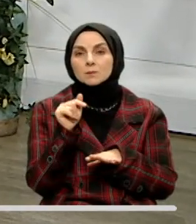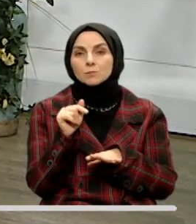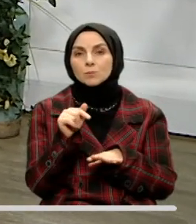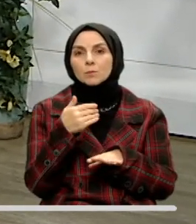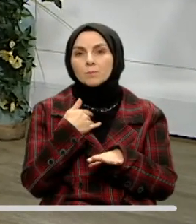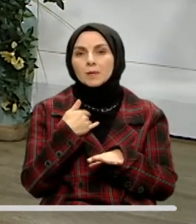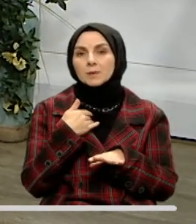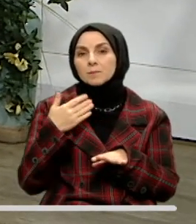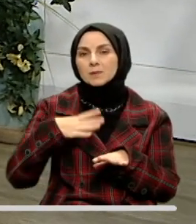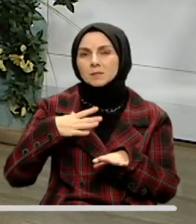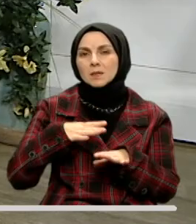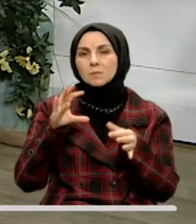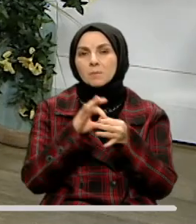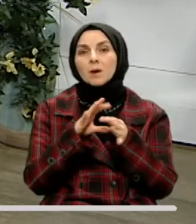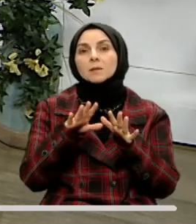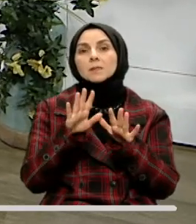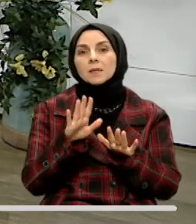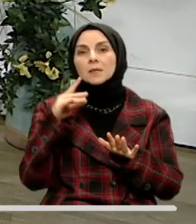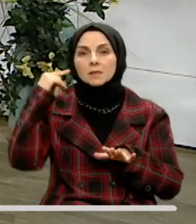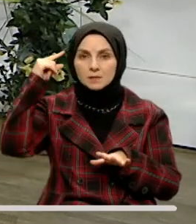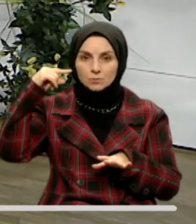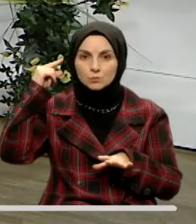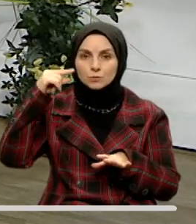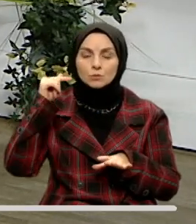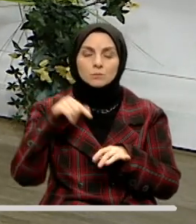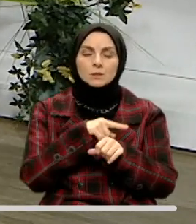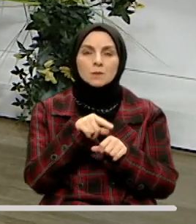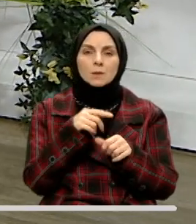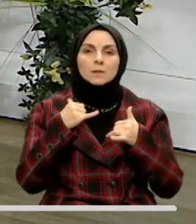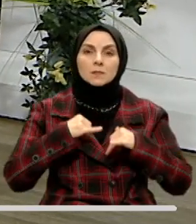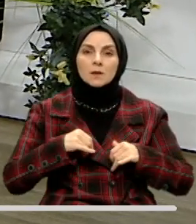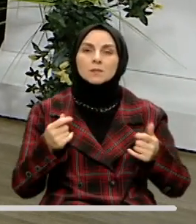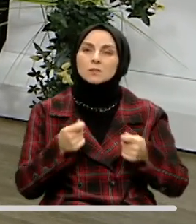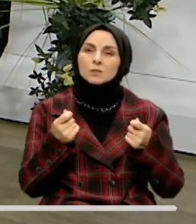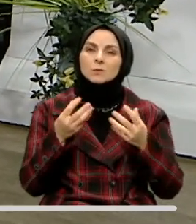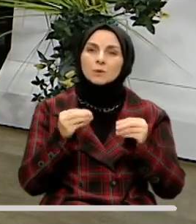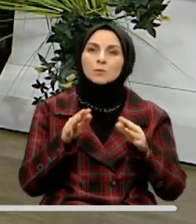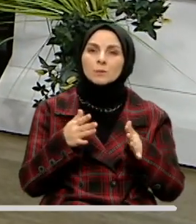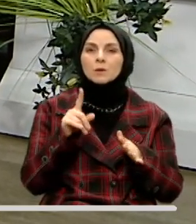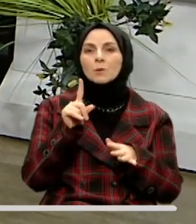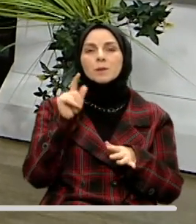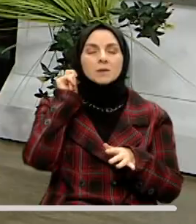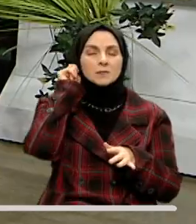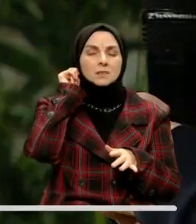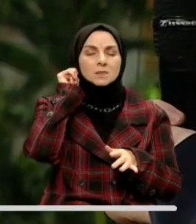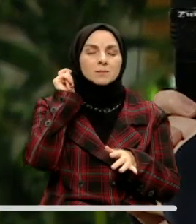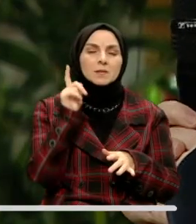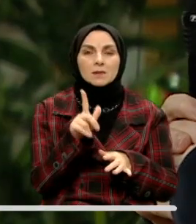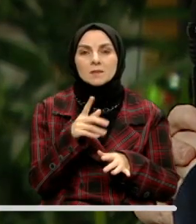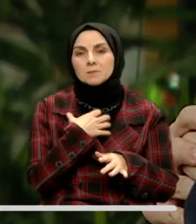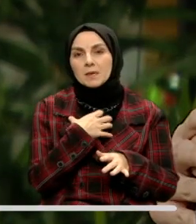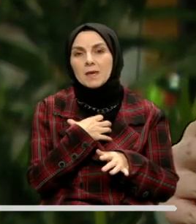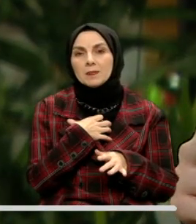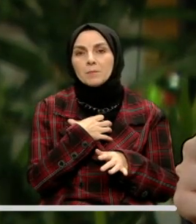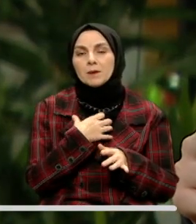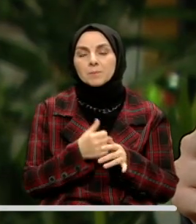isteğime kalmış bir şey değil diye düşündüğüm zaman aslında rahatça çalışabiliyorum. Biraz disiplinle alakalı bir durum aslında. Disiplin. Evet.